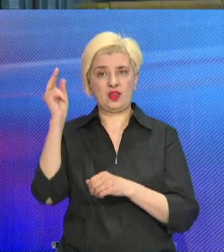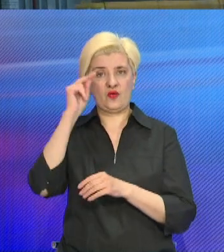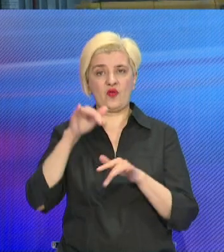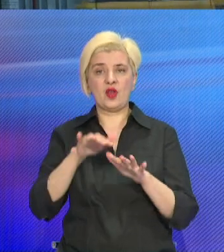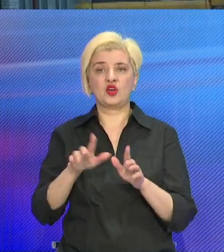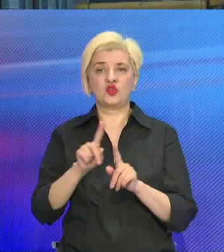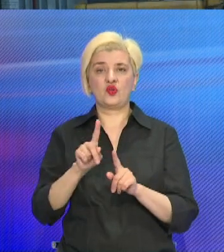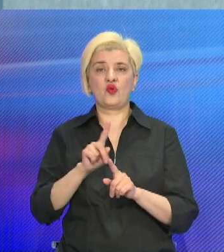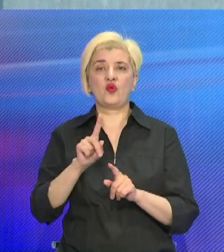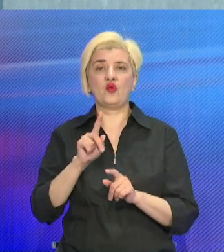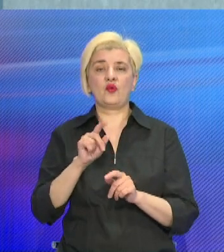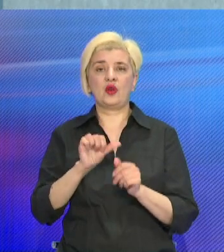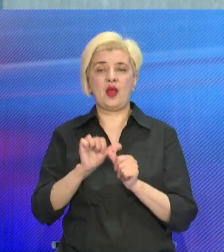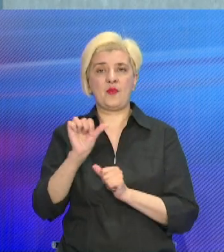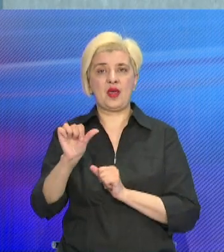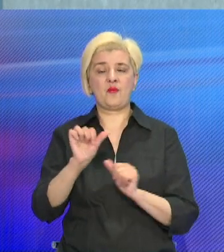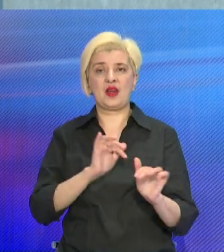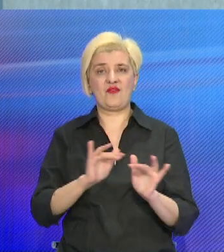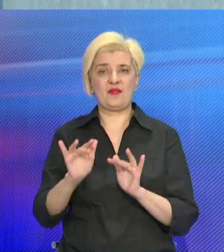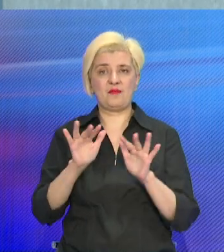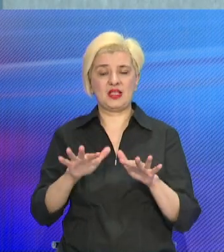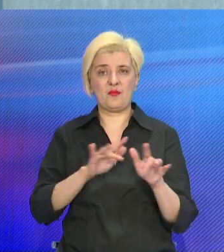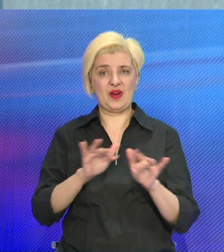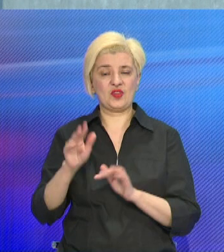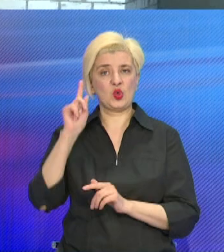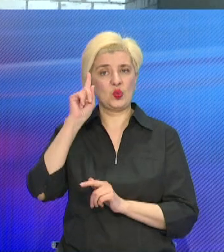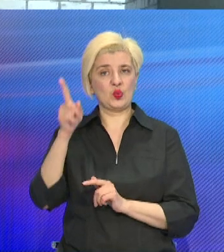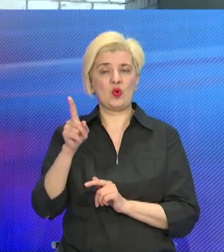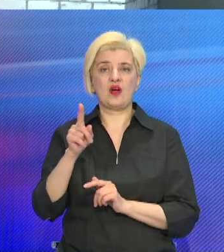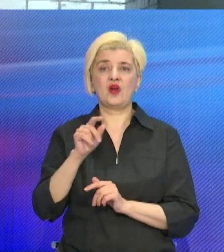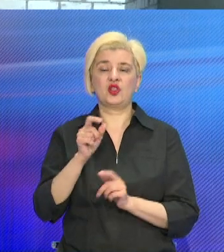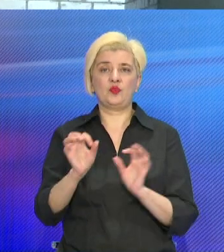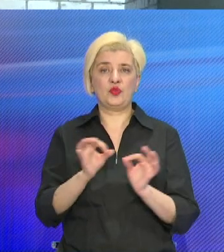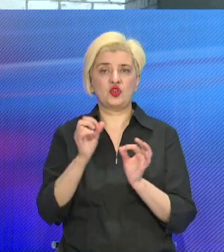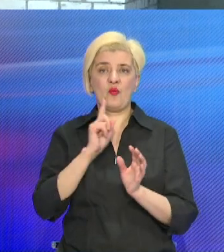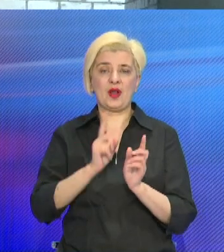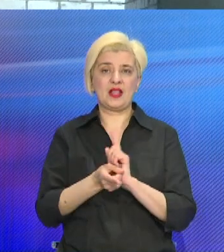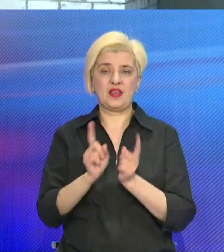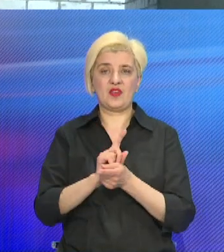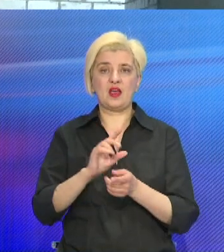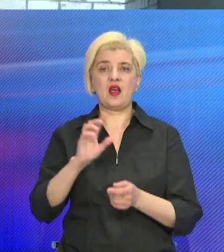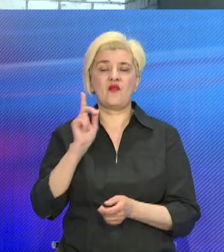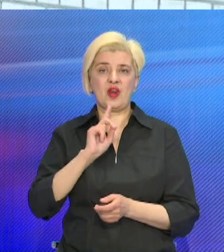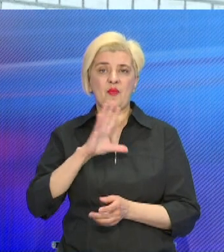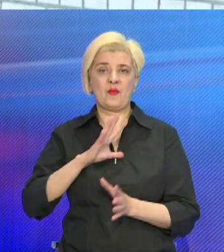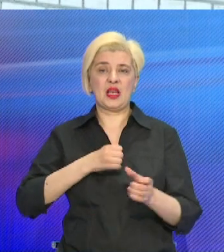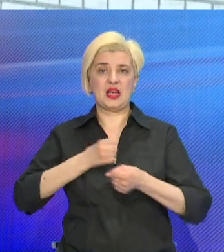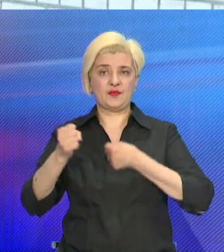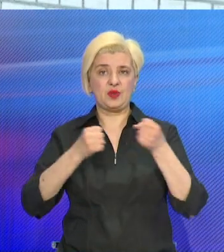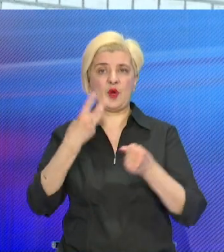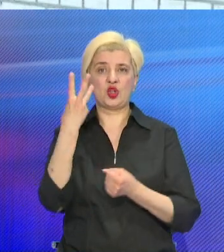проведения уроков для детей и педагогов, ничего не изменилось. У залежности от узросту школьники были размеркованы по трех установах района.